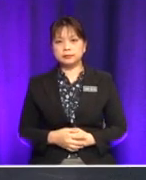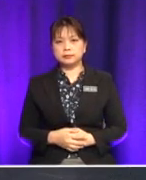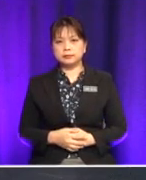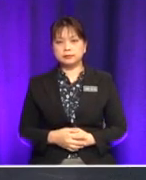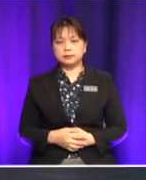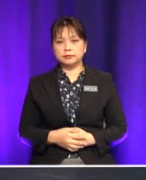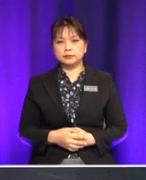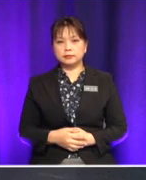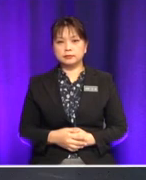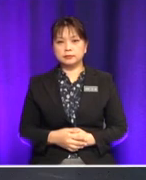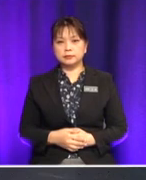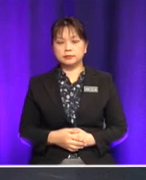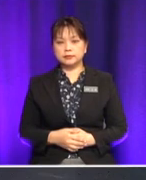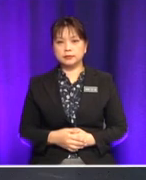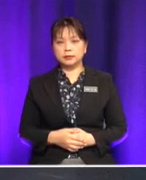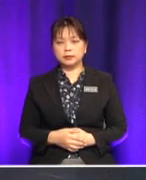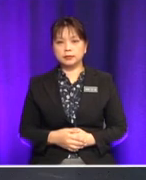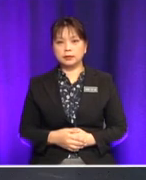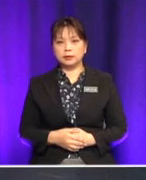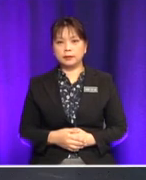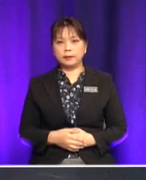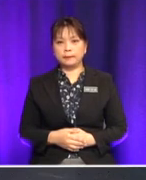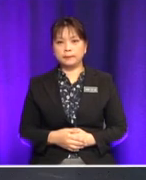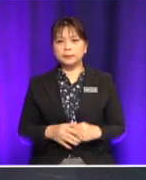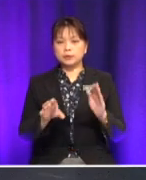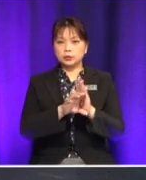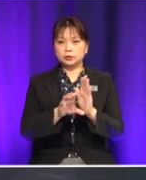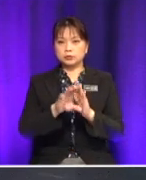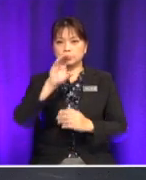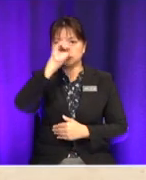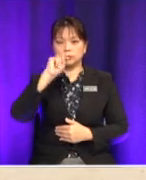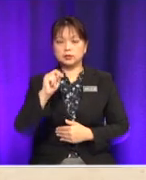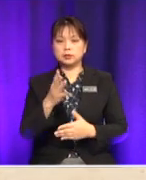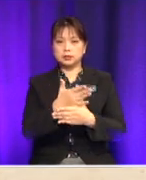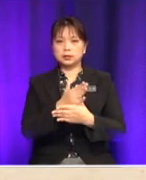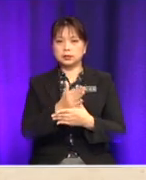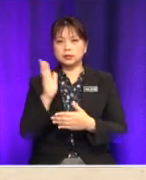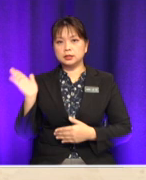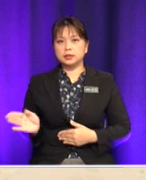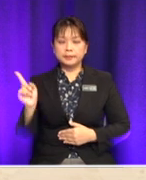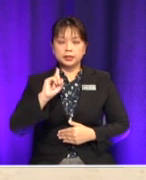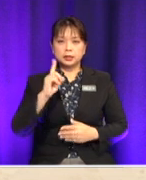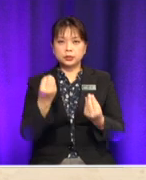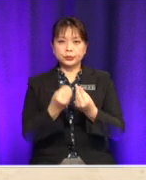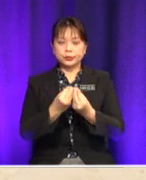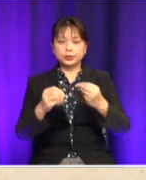satu contoh soal yang berikut yang manakah kuantiti asas